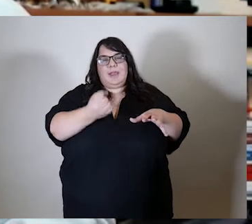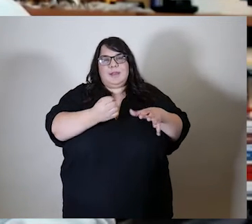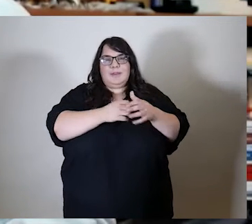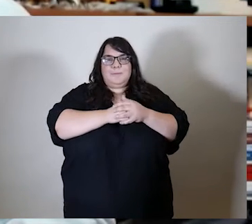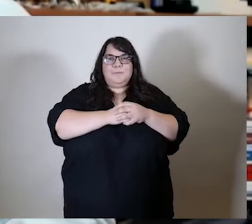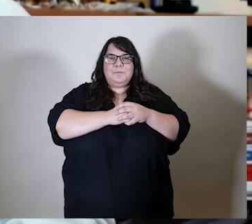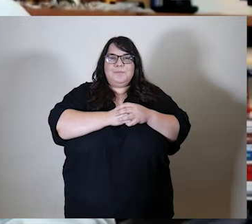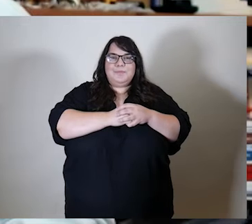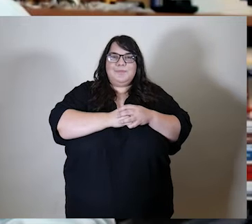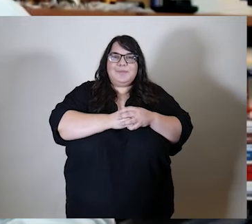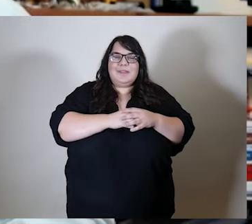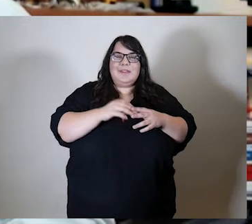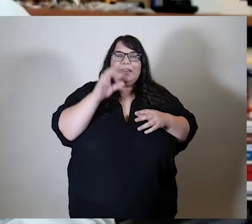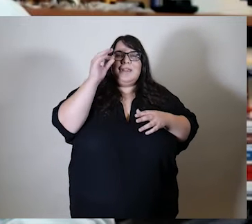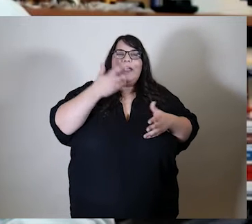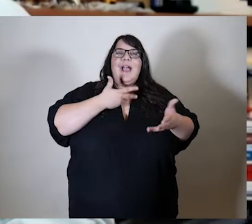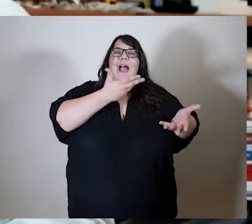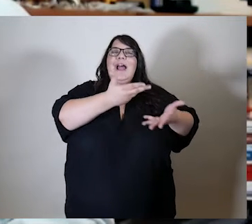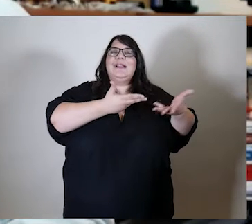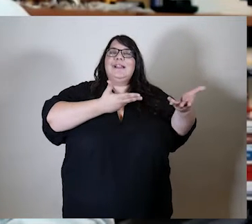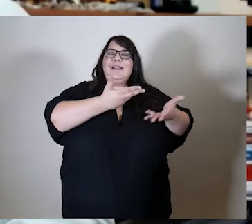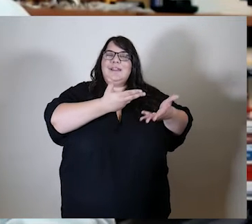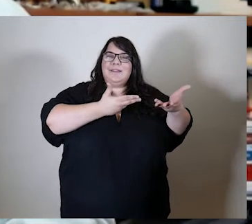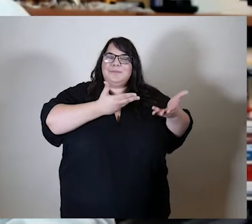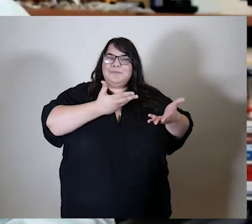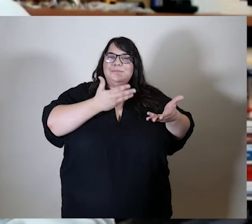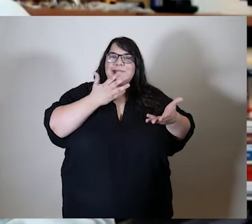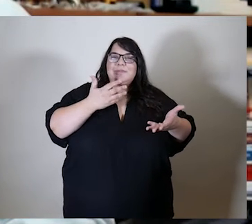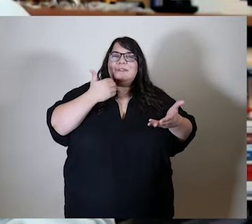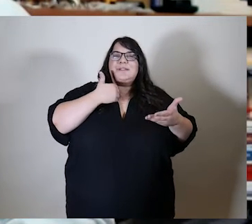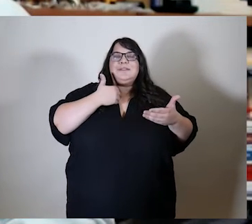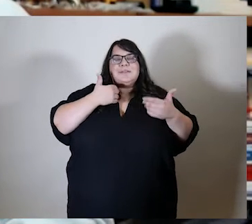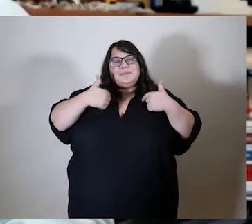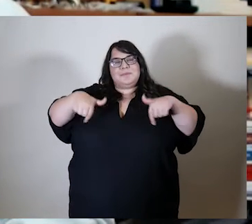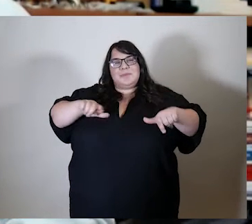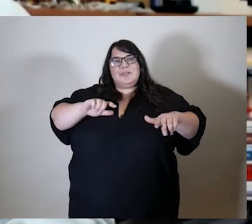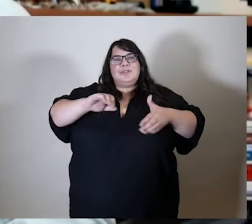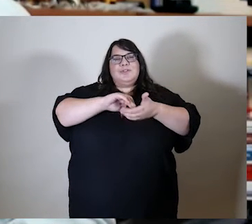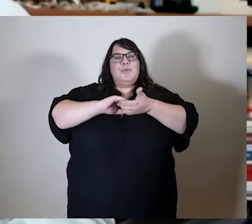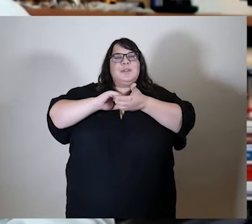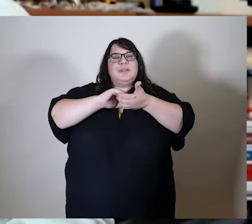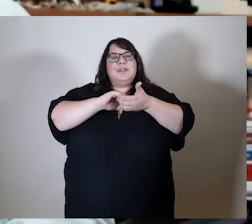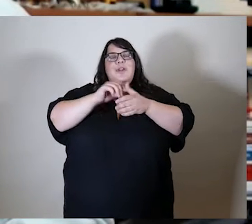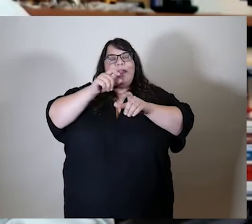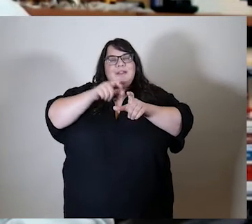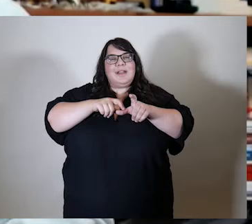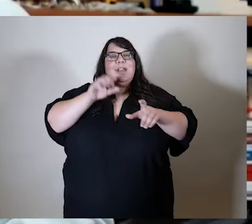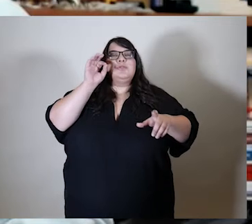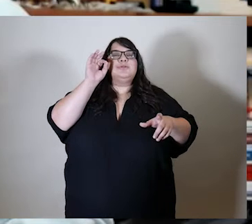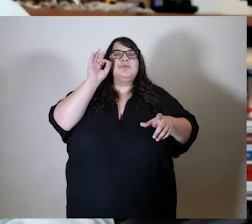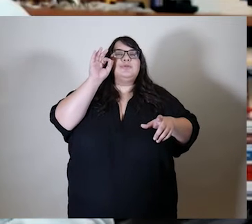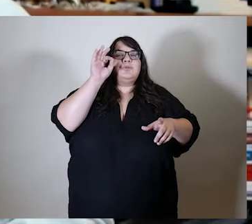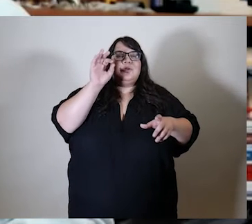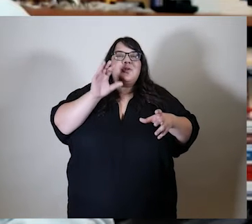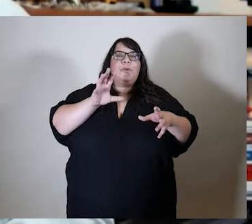Με το αίσθημα της αλληλεγγύης που μας διακρίνει, θεωρούμε τους εαυτούς μας κομμάτι όλου του